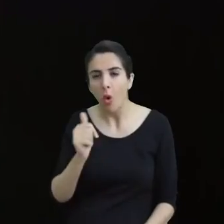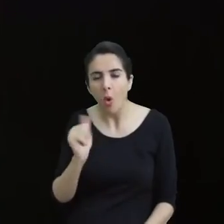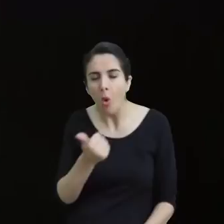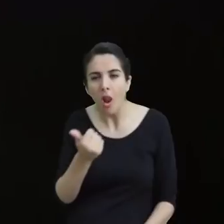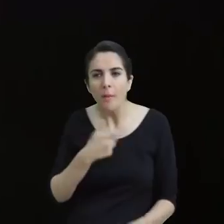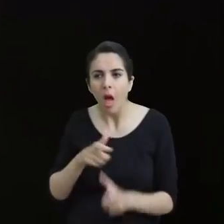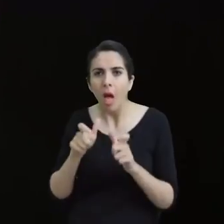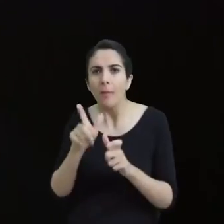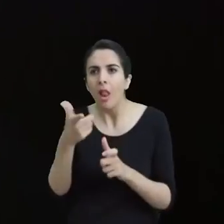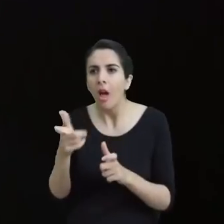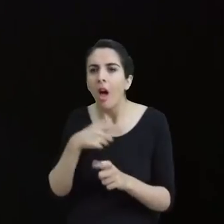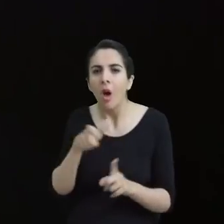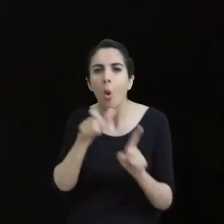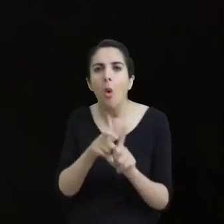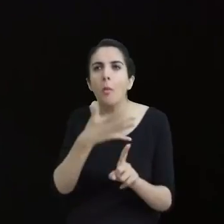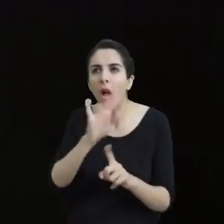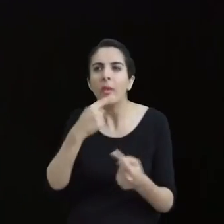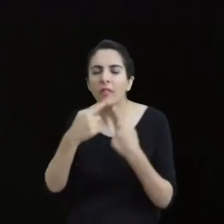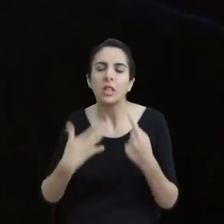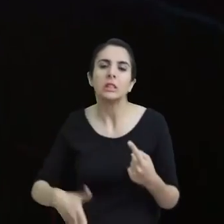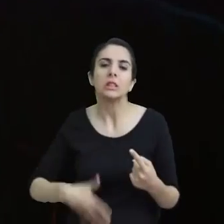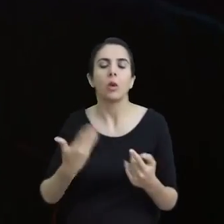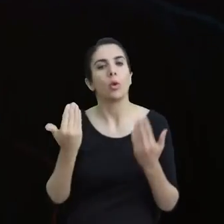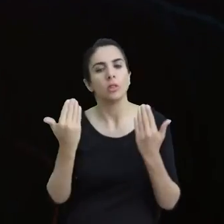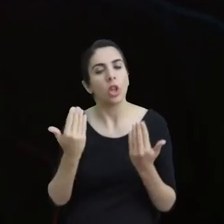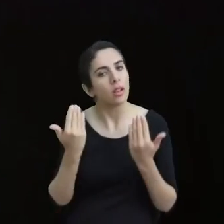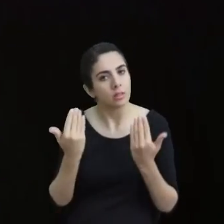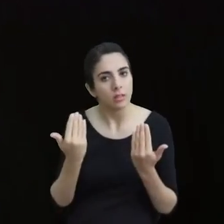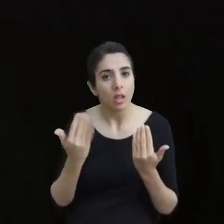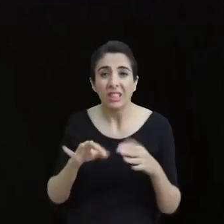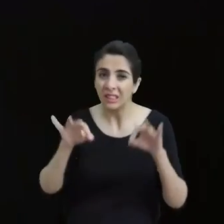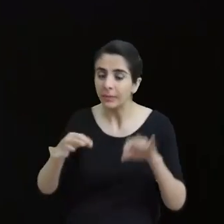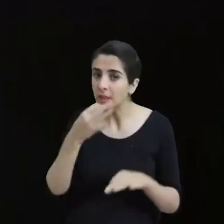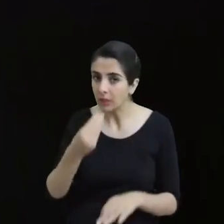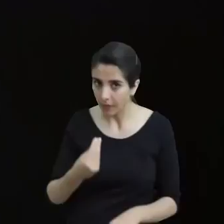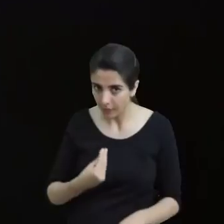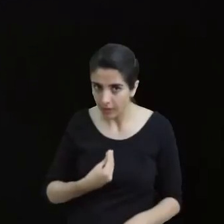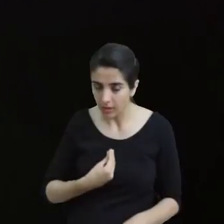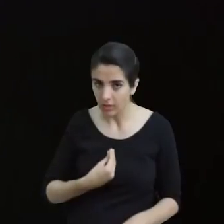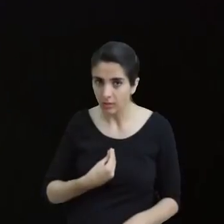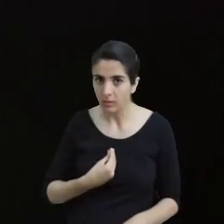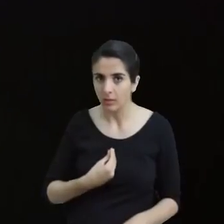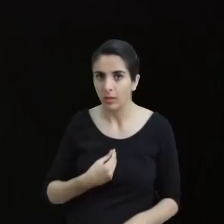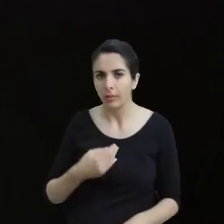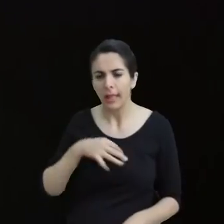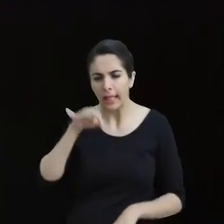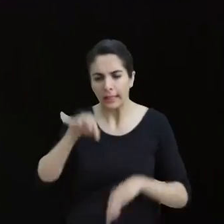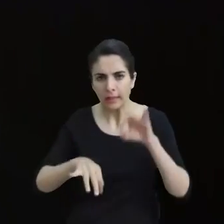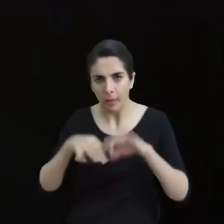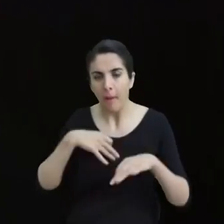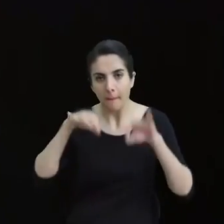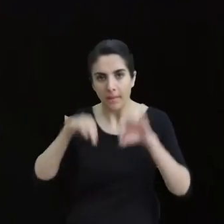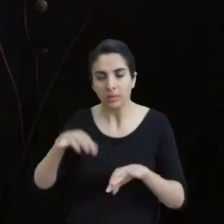Kutsal emanetleri koruyamadılar, dedirtmeyeceğiz inşallah. İnşallah. Şimdi müsaadeniz olursa